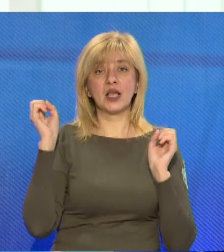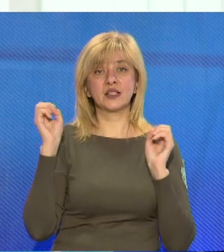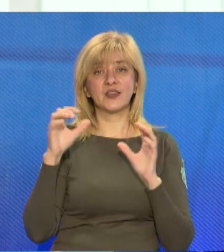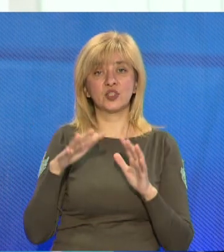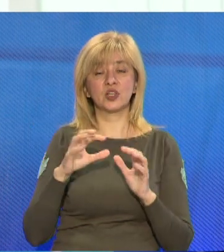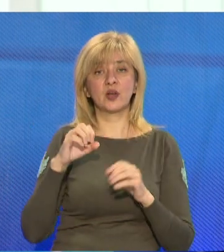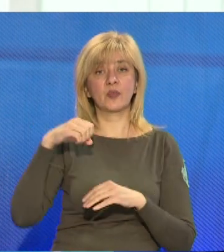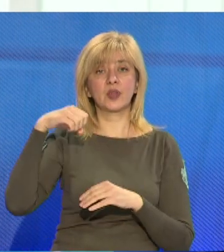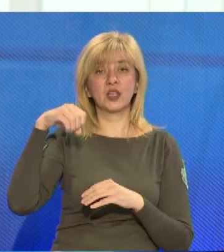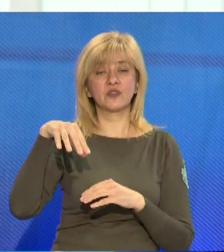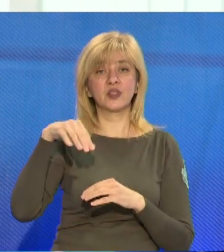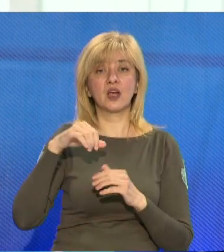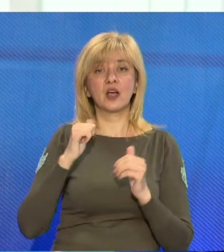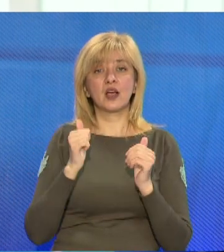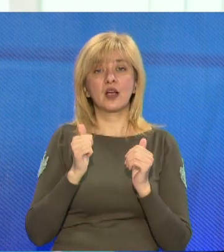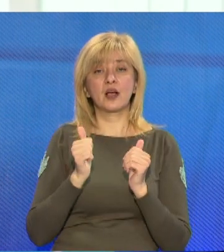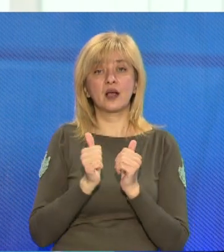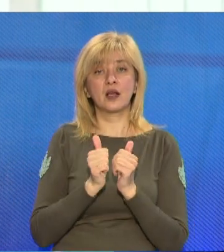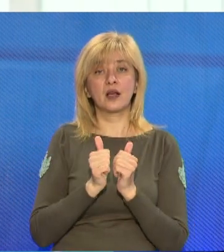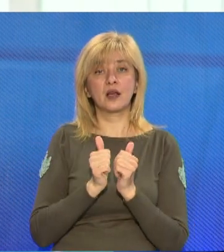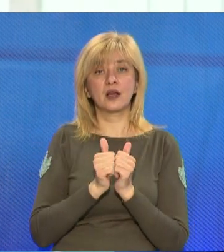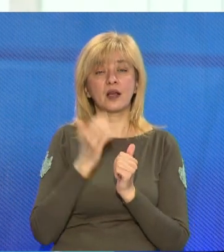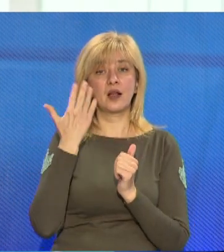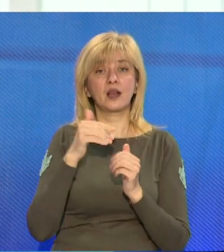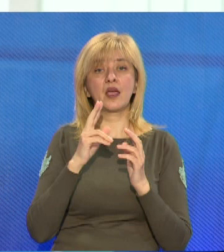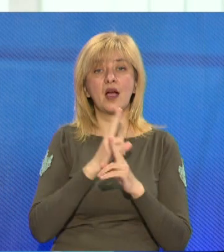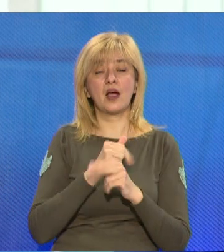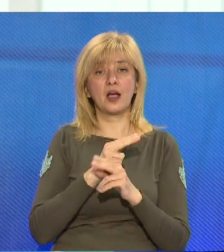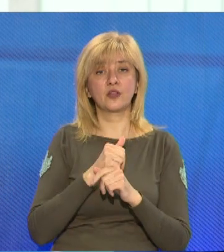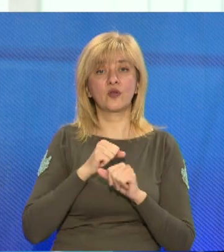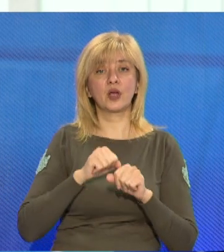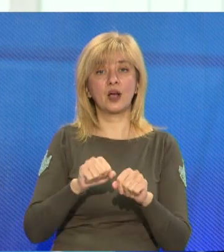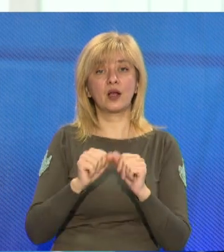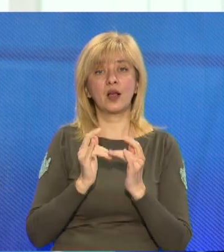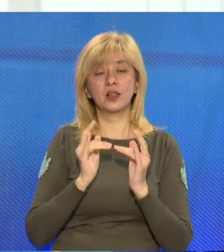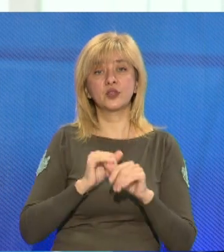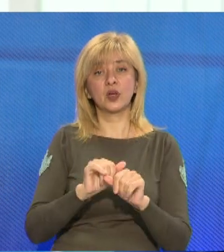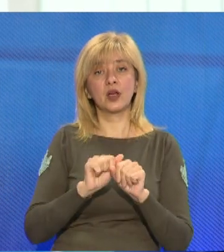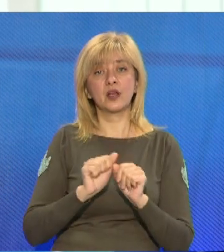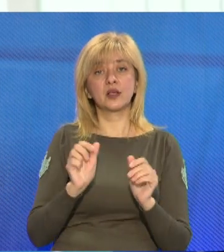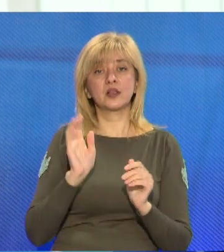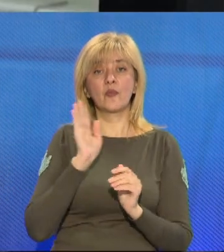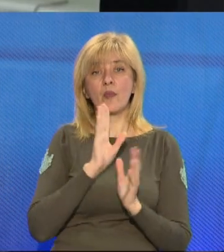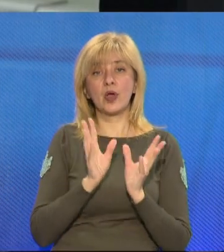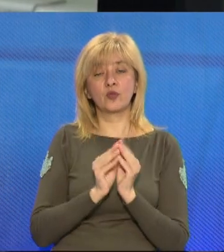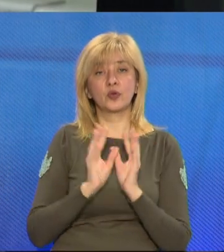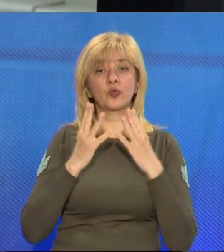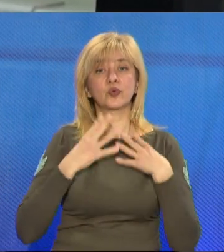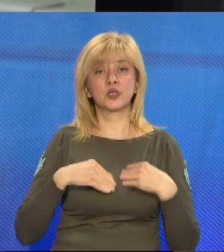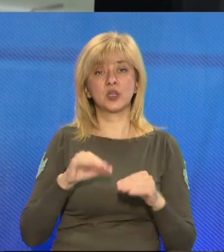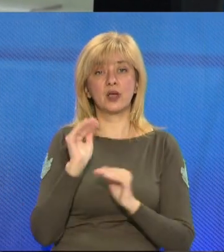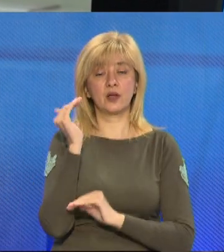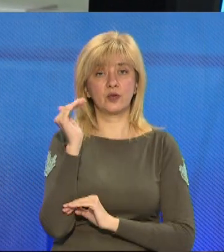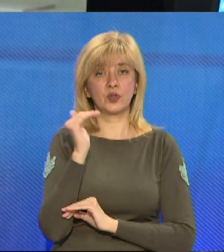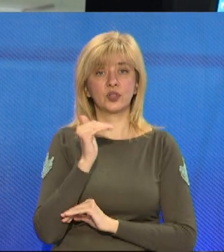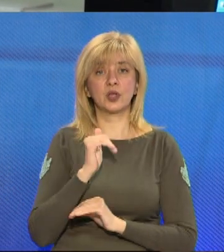ночничка, колянёк колысочку гайдает, взматулись, утешая грудничка. Поэтесса Виктория